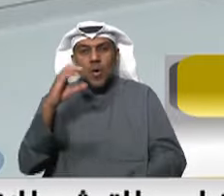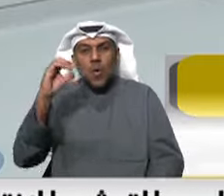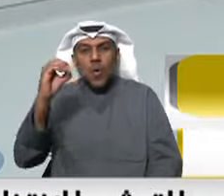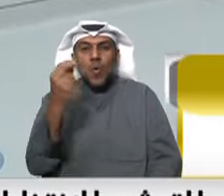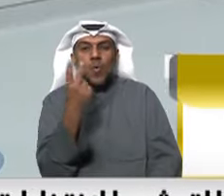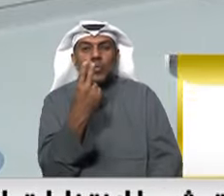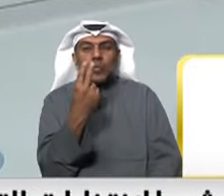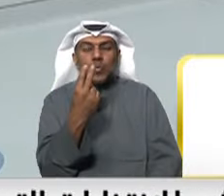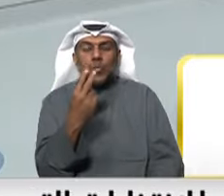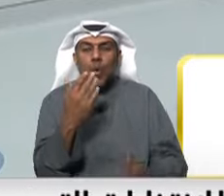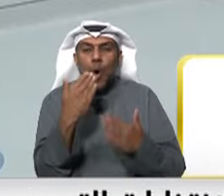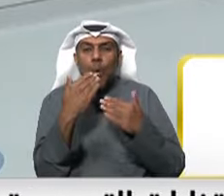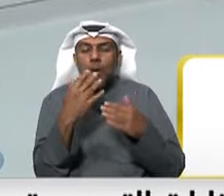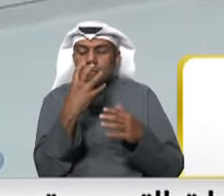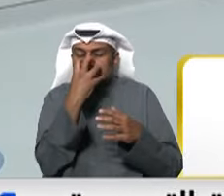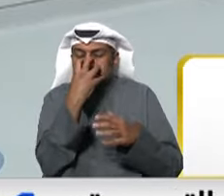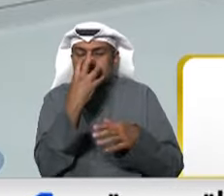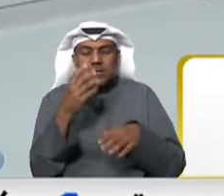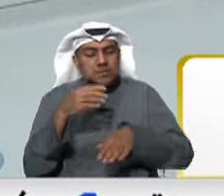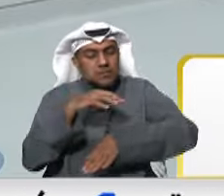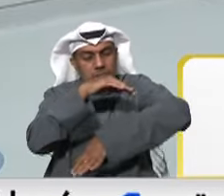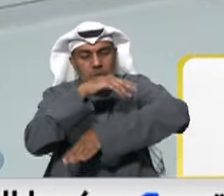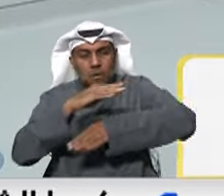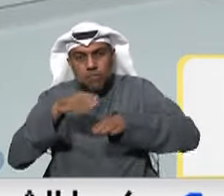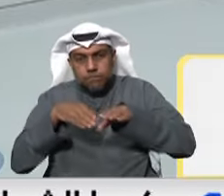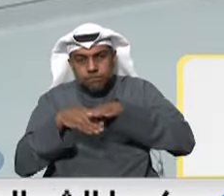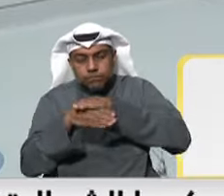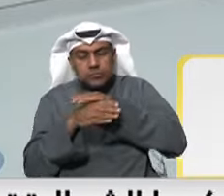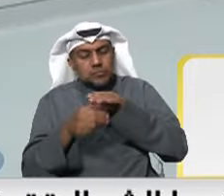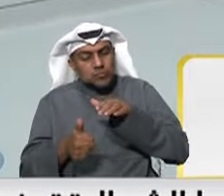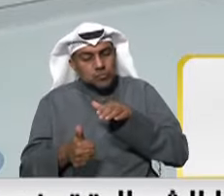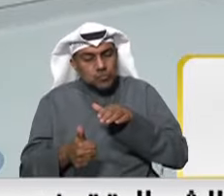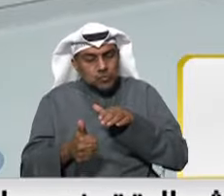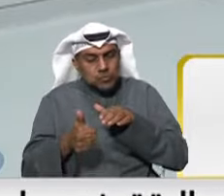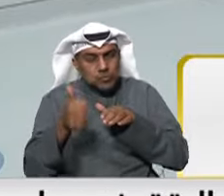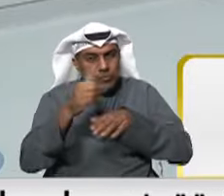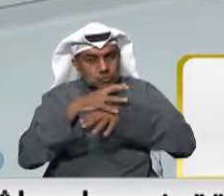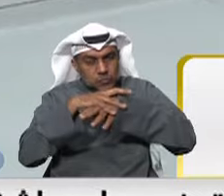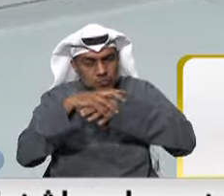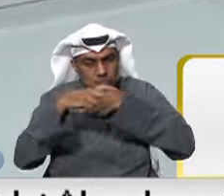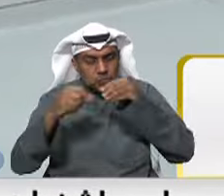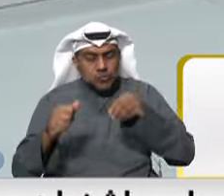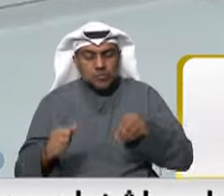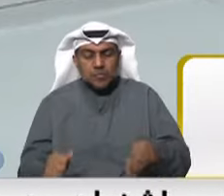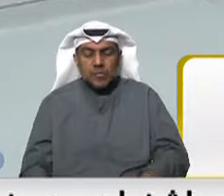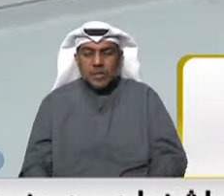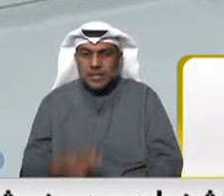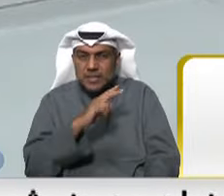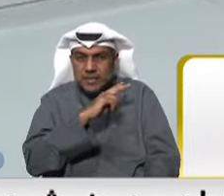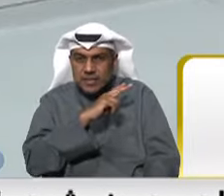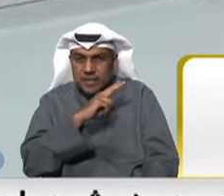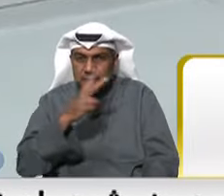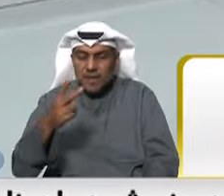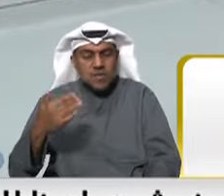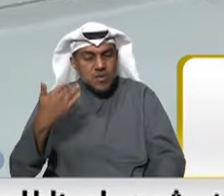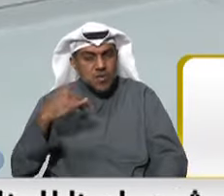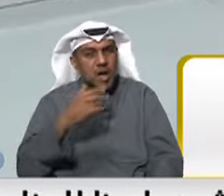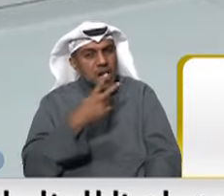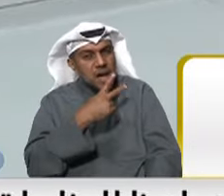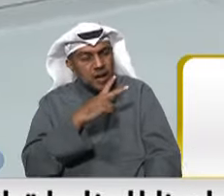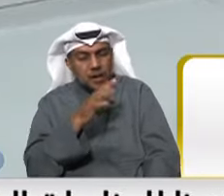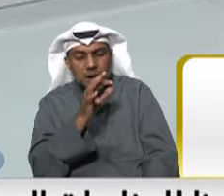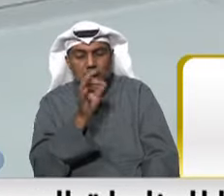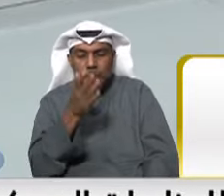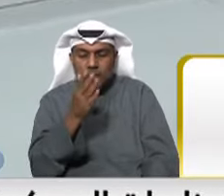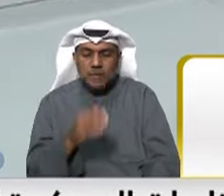لمرضى الأوعية الدموية اللي عندهم الجروح الغير ملتئمة، بالإضافة إلى غير الأمراض الجراحية نستفيد منها في الأمراض